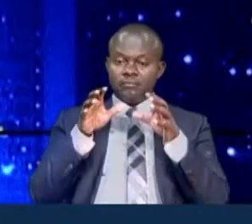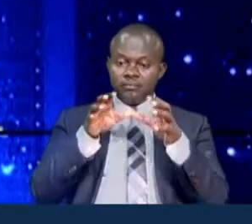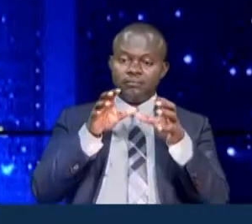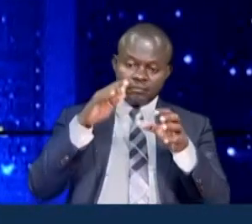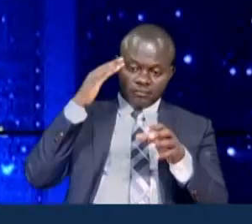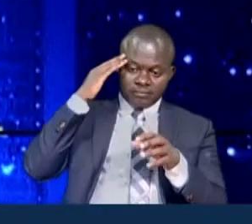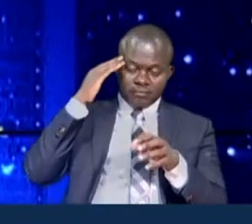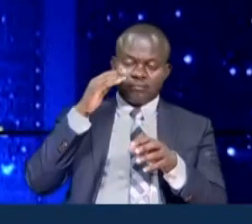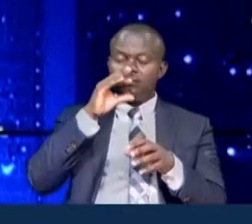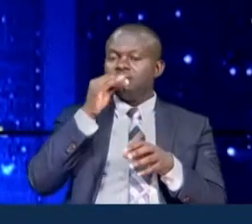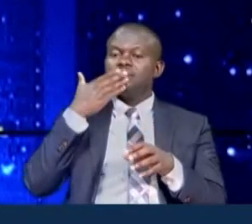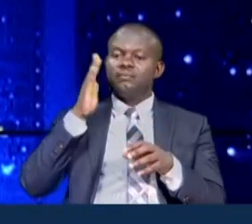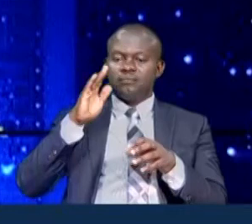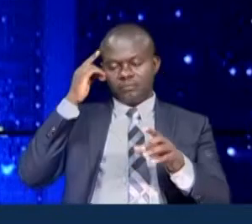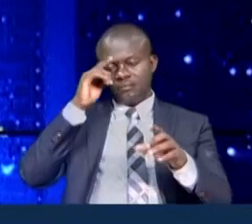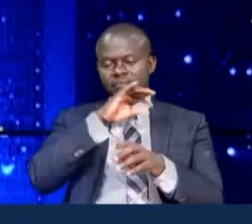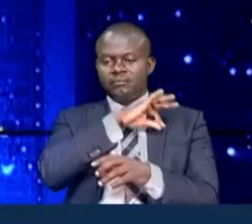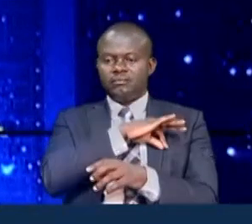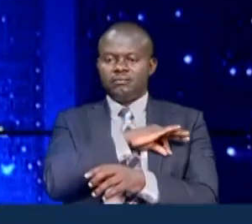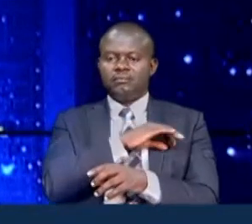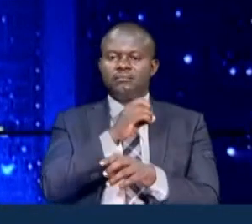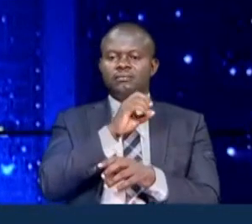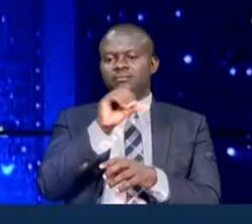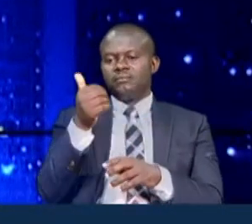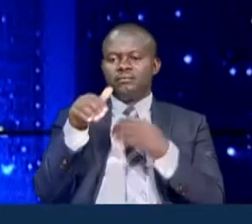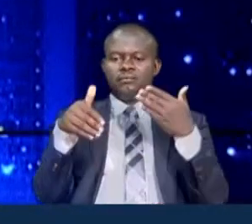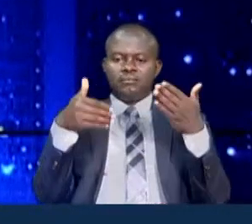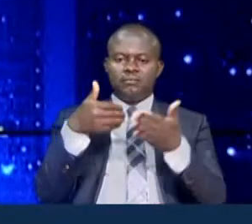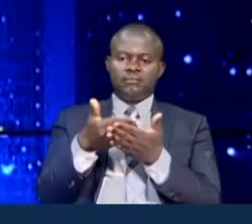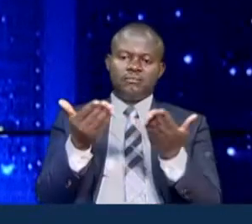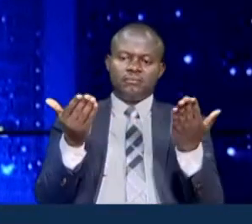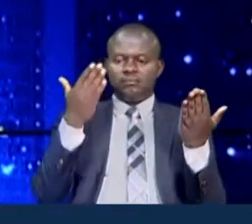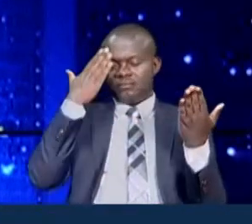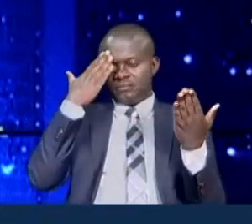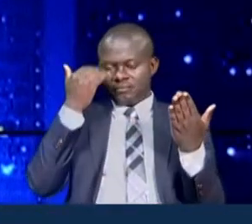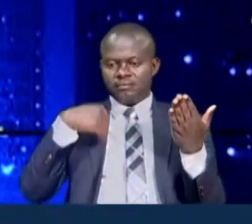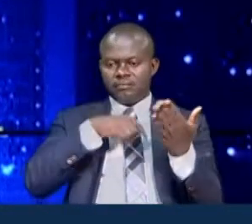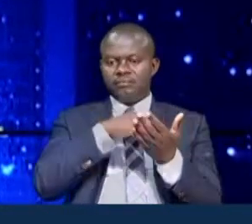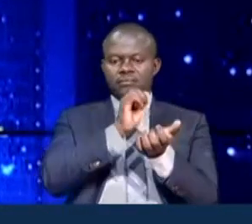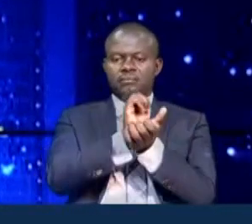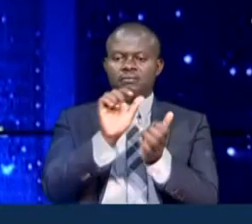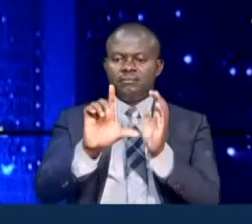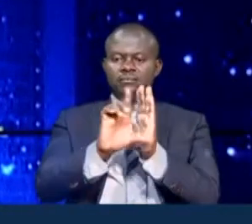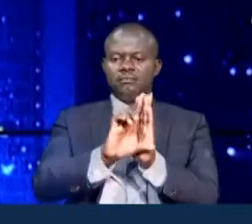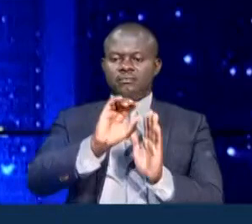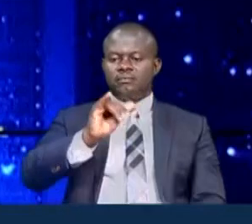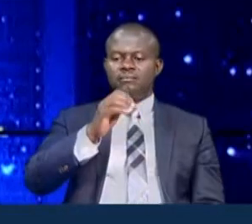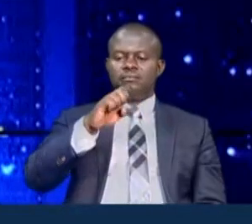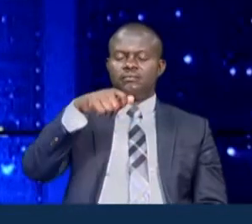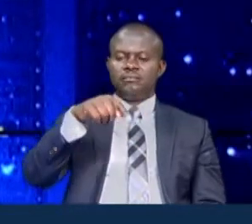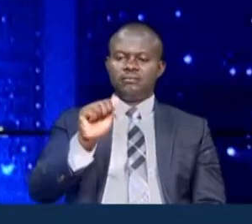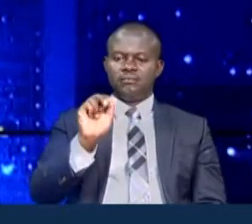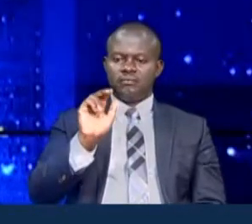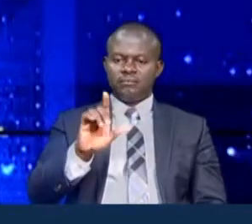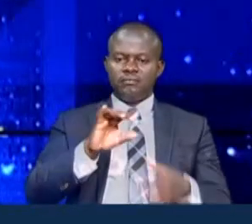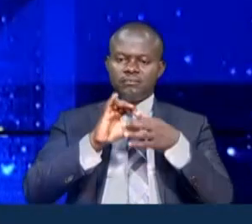gusebanya hagamijwe kubona indonke cyangwa izindi nyungu izo arizo zose kuko gihanwa n'amategeko. Jean Paul Maniraho